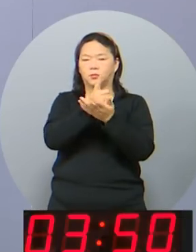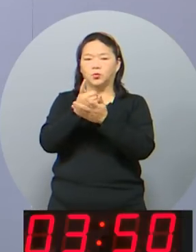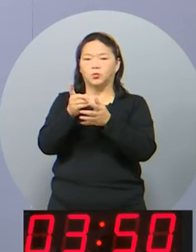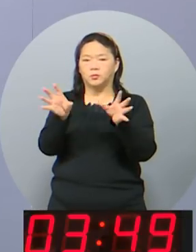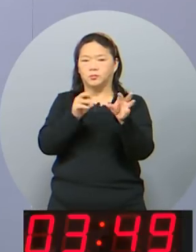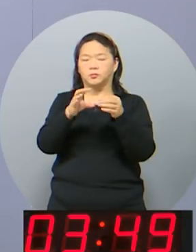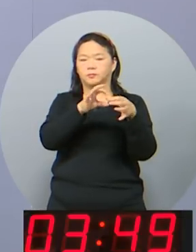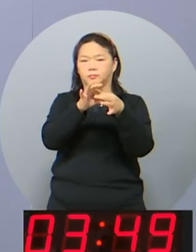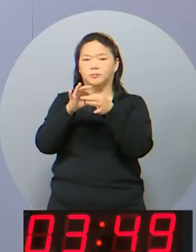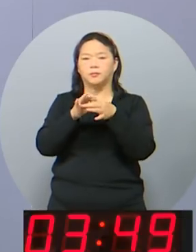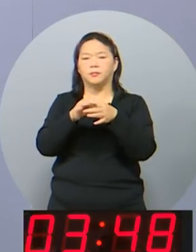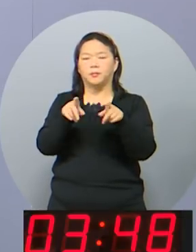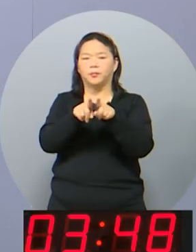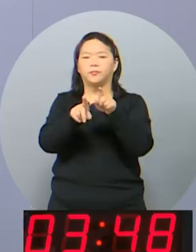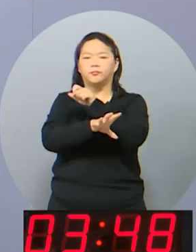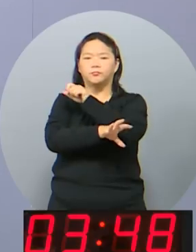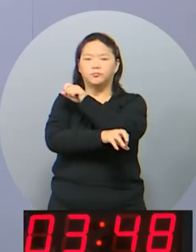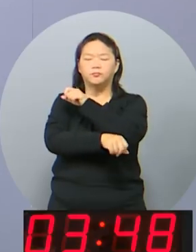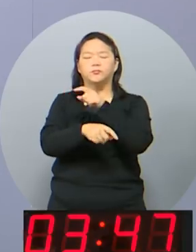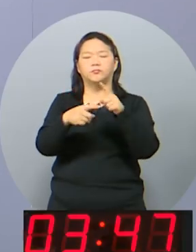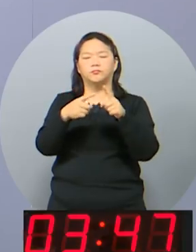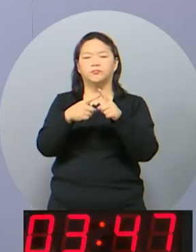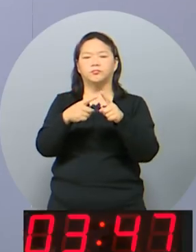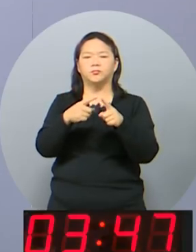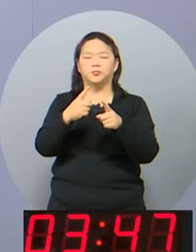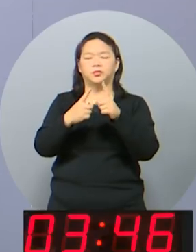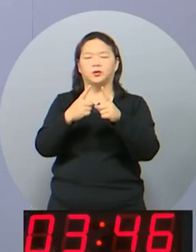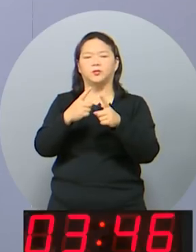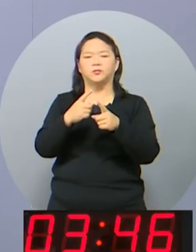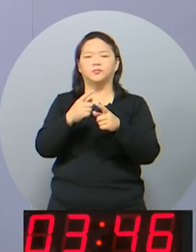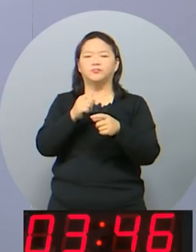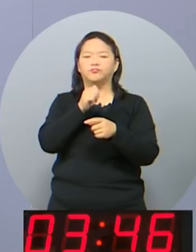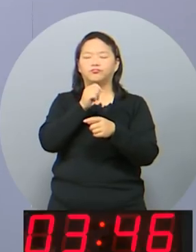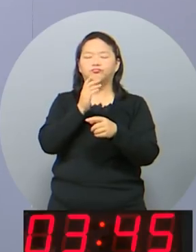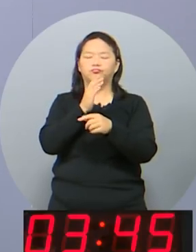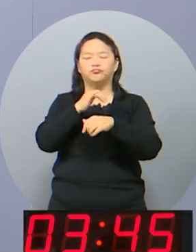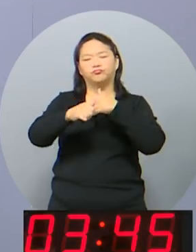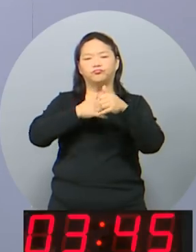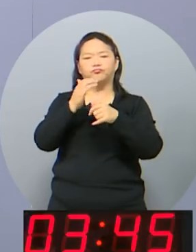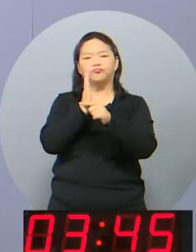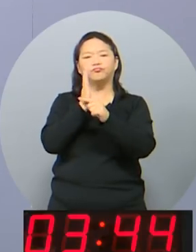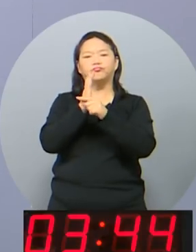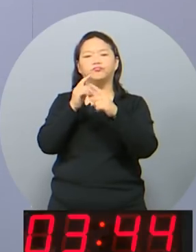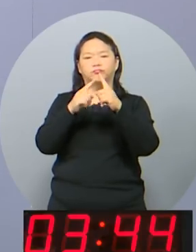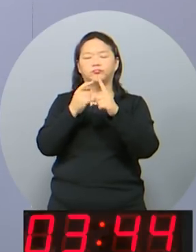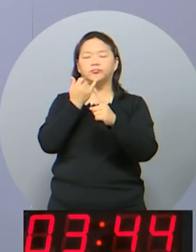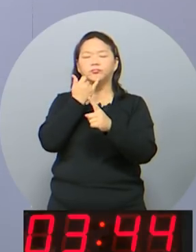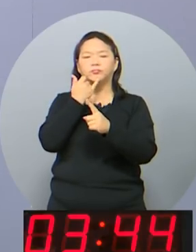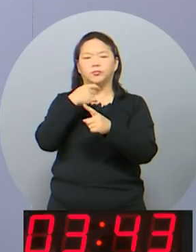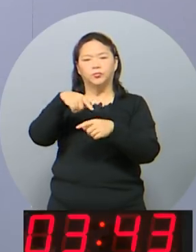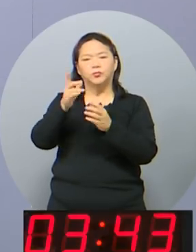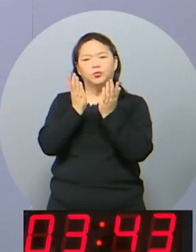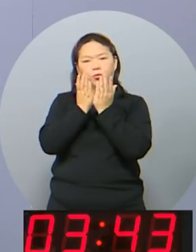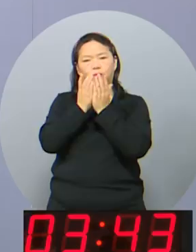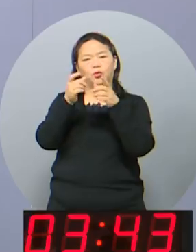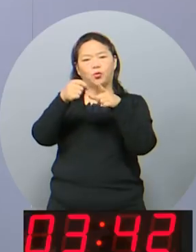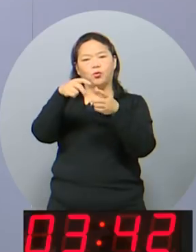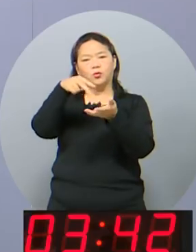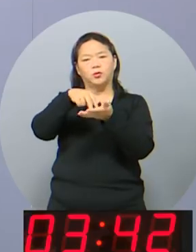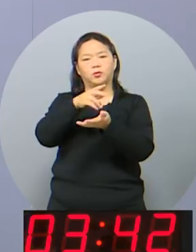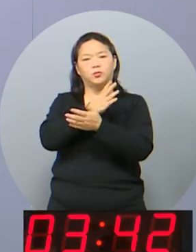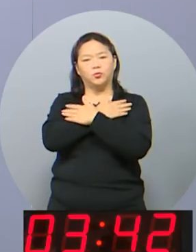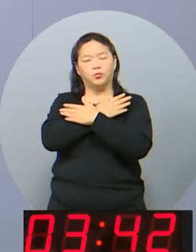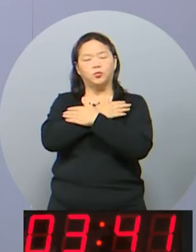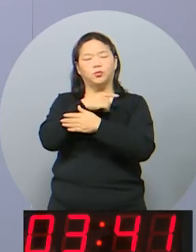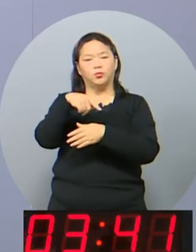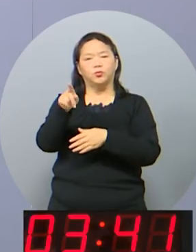般基层出生的家庭能够有更多的机会来就读这个公托公幼，这个也是我们必